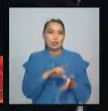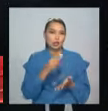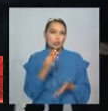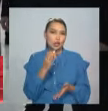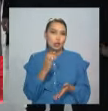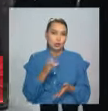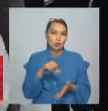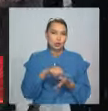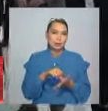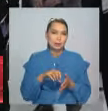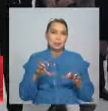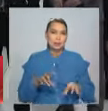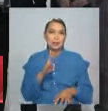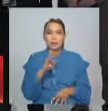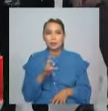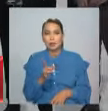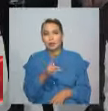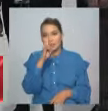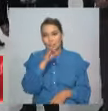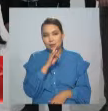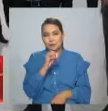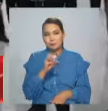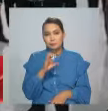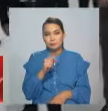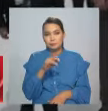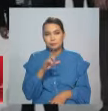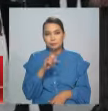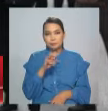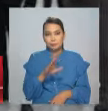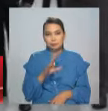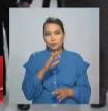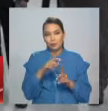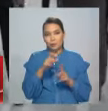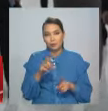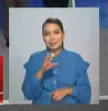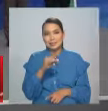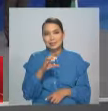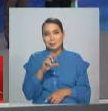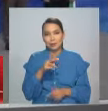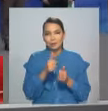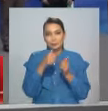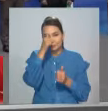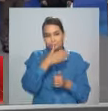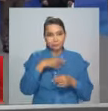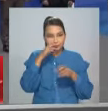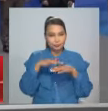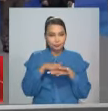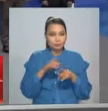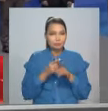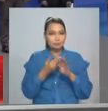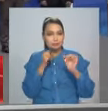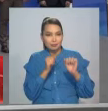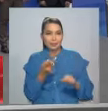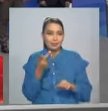председателя КНБ Республики Казахстан Ермеком Сагимбаевым. По словам Сисимбаева, ежегодно в нашей стране предотвращают как минимум